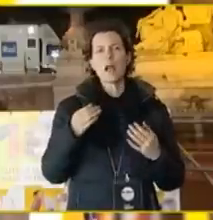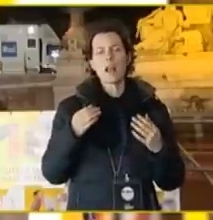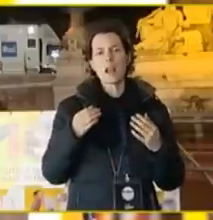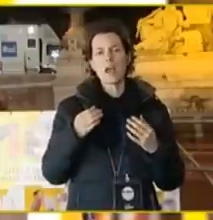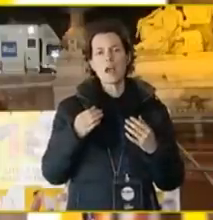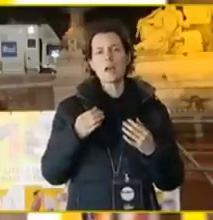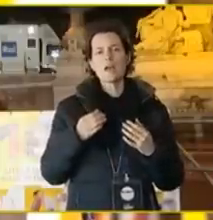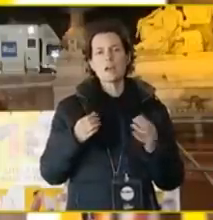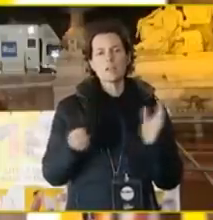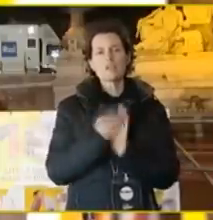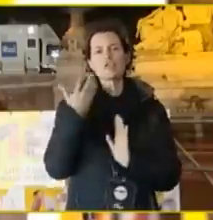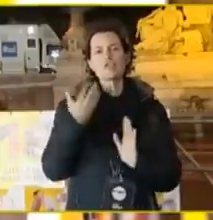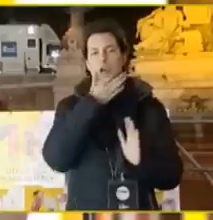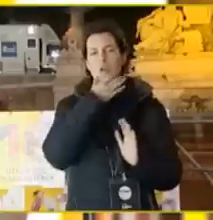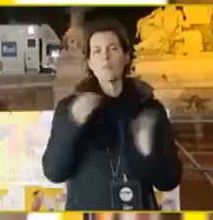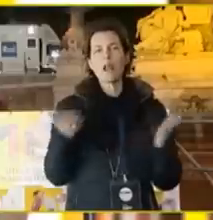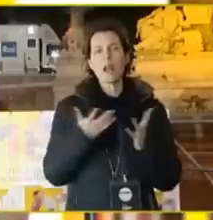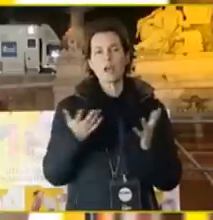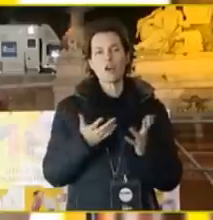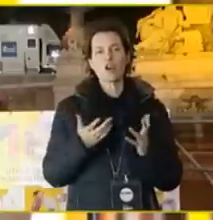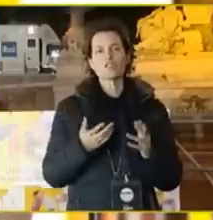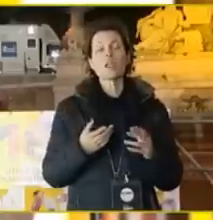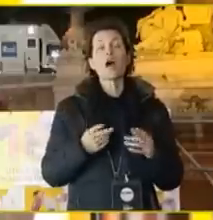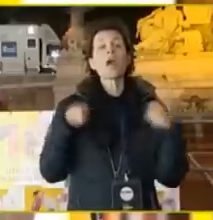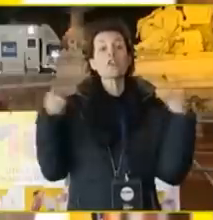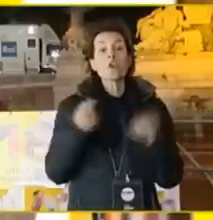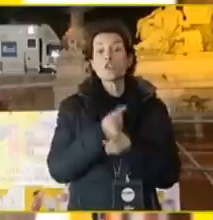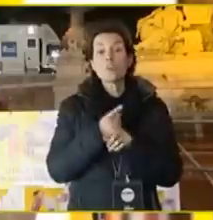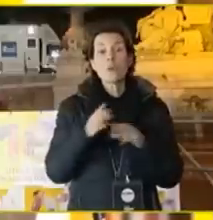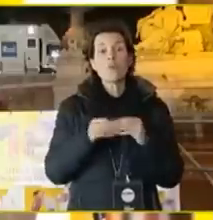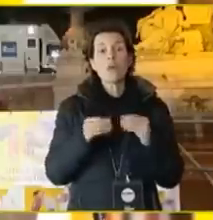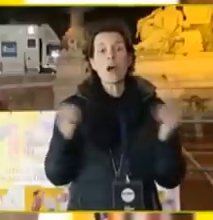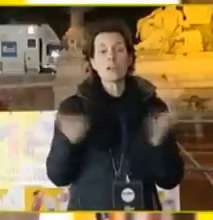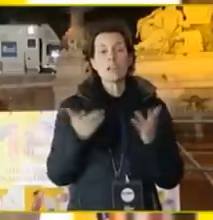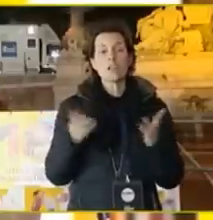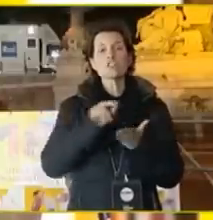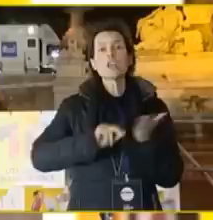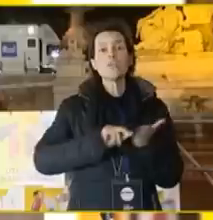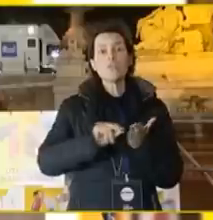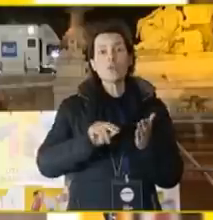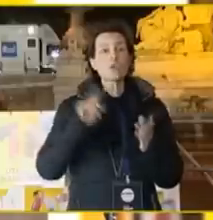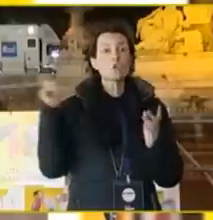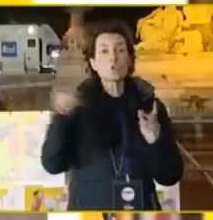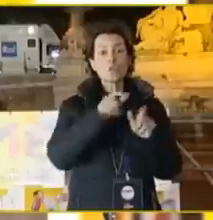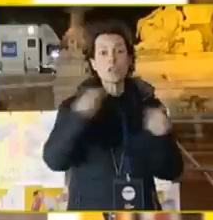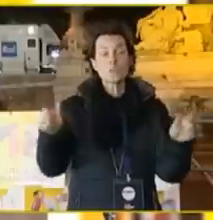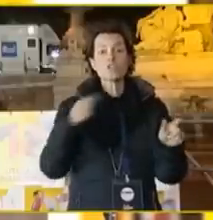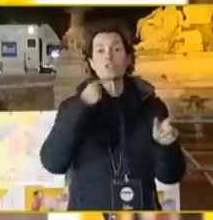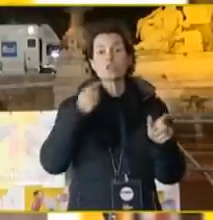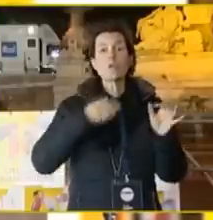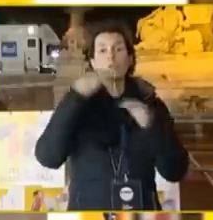nelle prossime 24 ore nello spiegare alle persone che il loro voto fa la differenza. Io